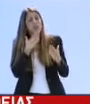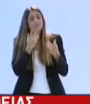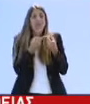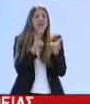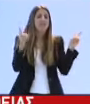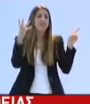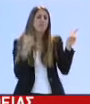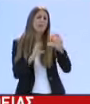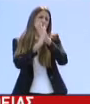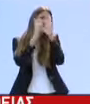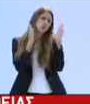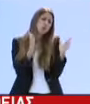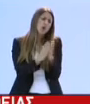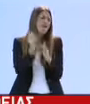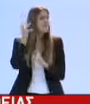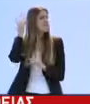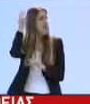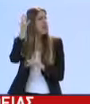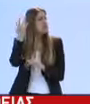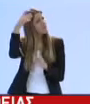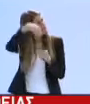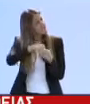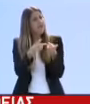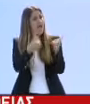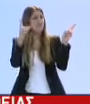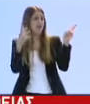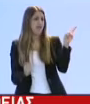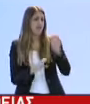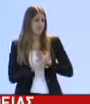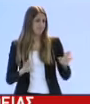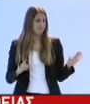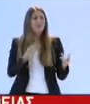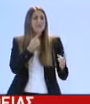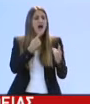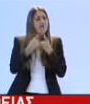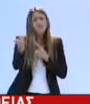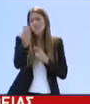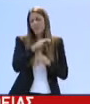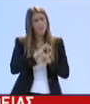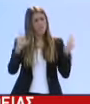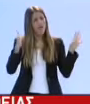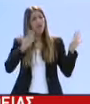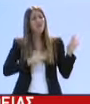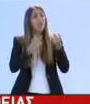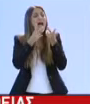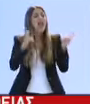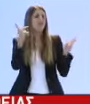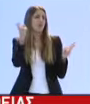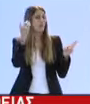διατρέχει όλη μας την πολιτική φιλοσοφία. Είναι αδιαπραγμάτευτη η πίστη μας στην ελεύθερη οικονομία.